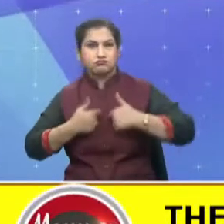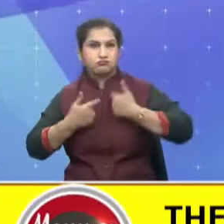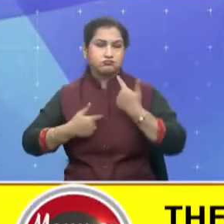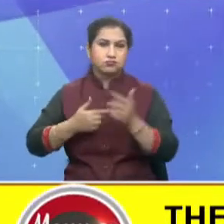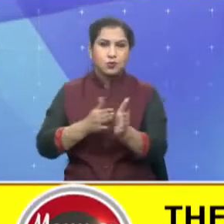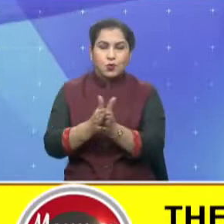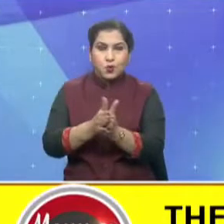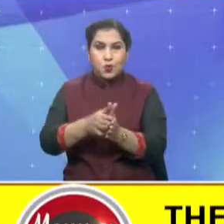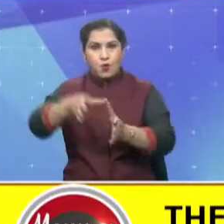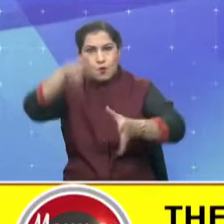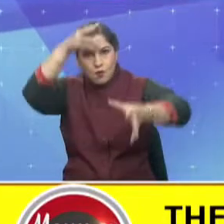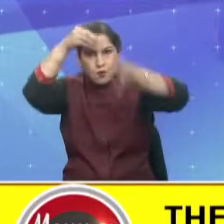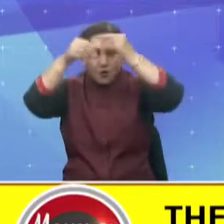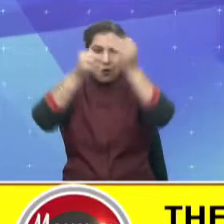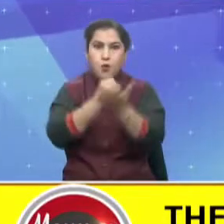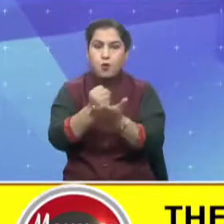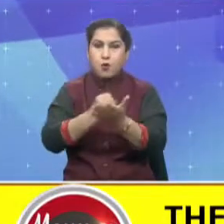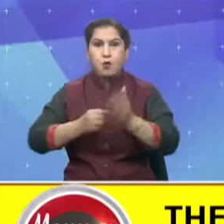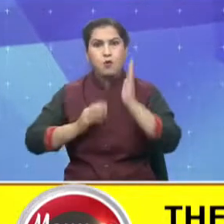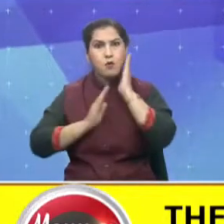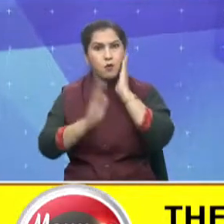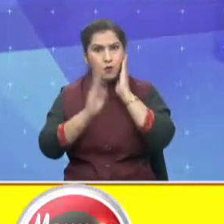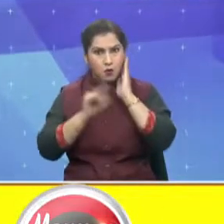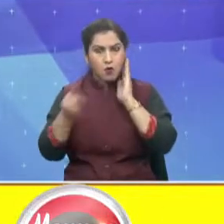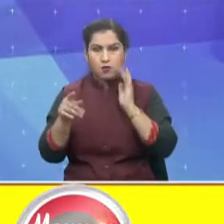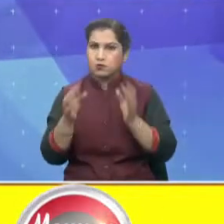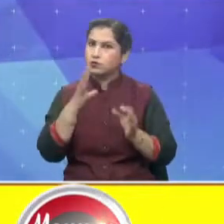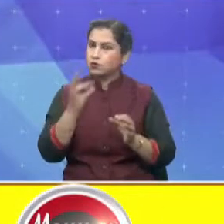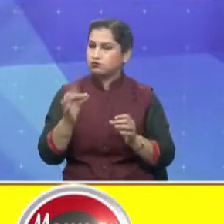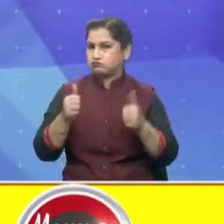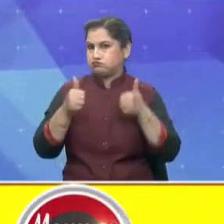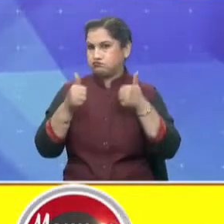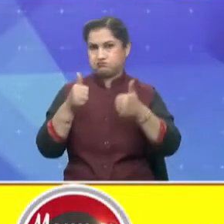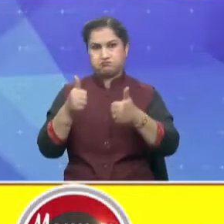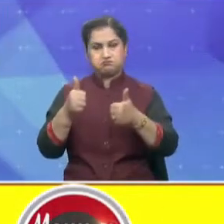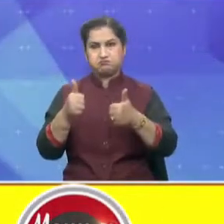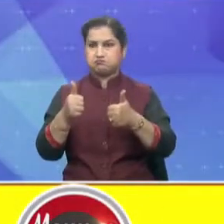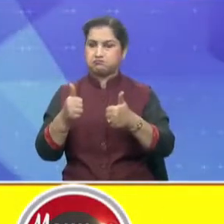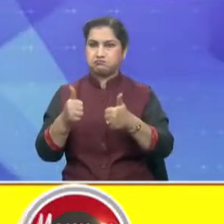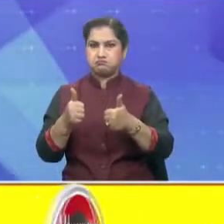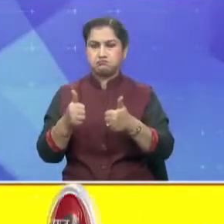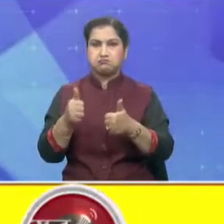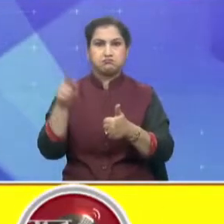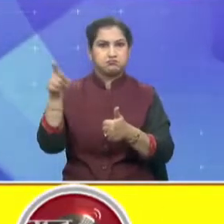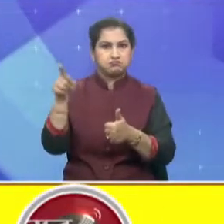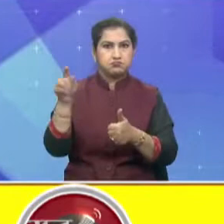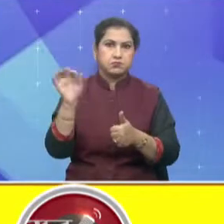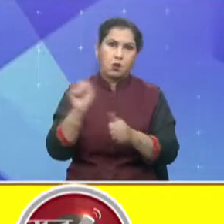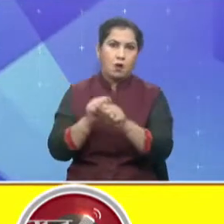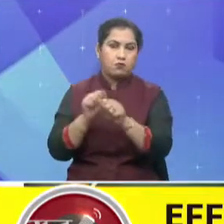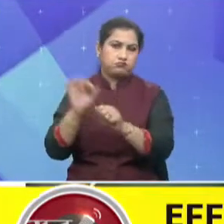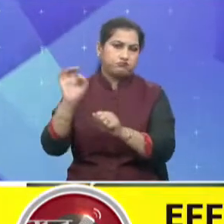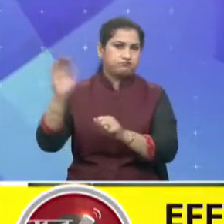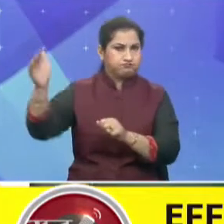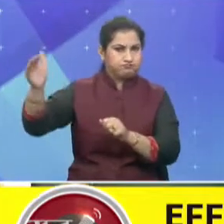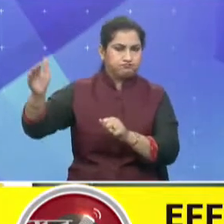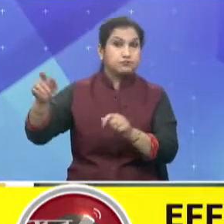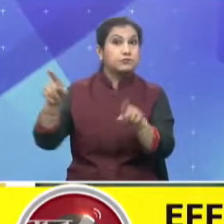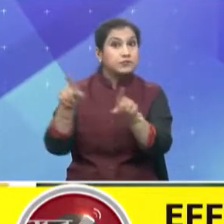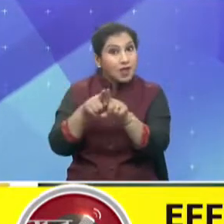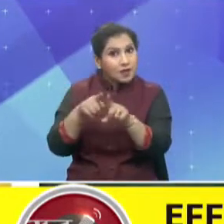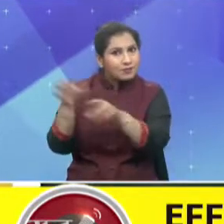साथ वंदे मातरम गाया है वो अद्भुत और सराहनीय है। ऐसे ही